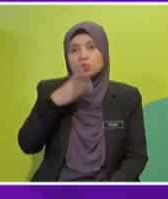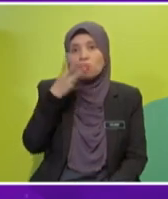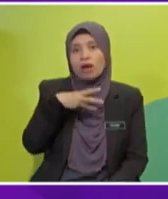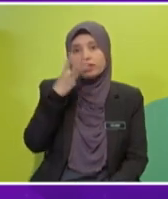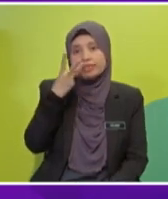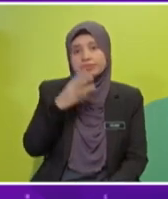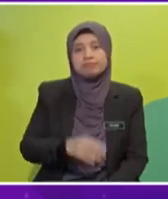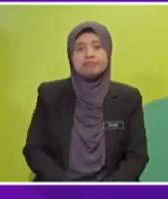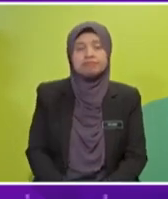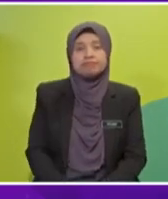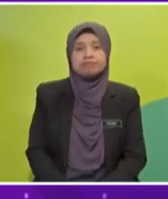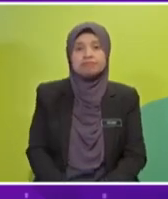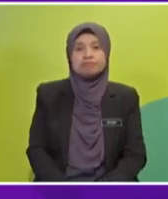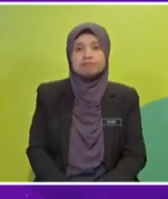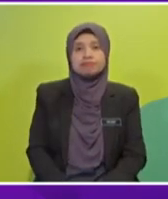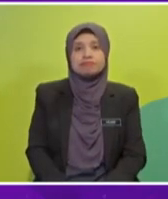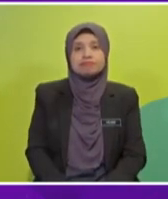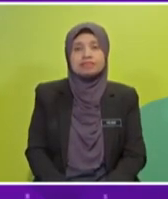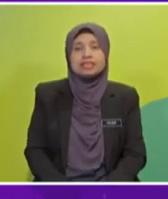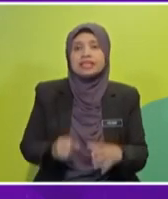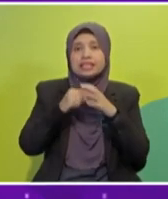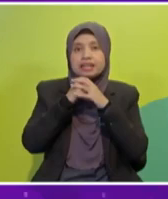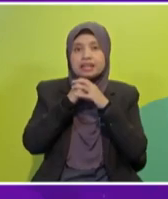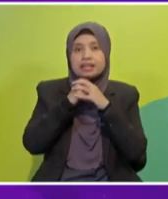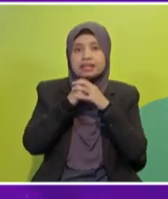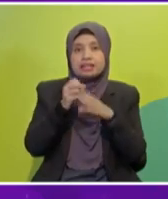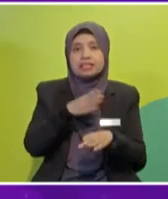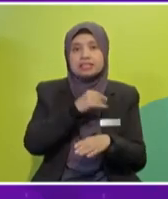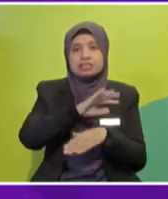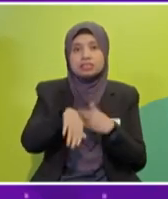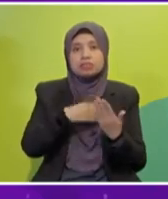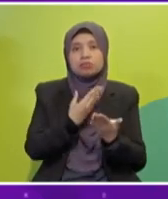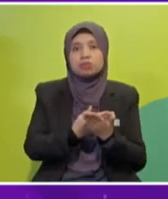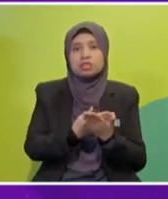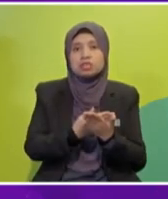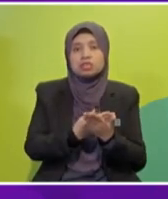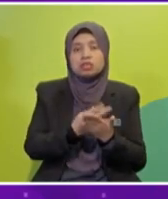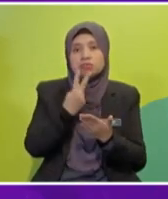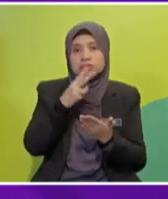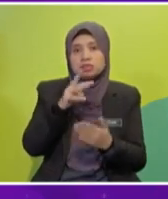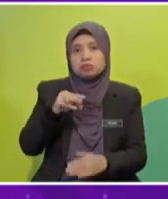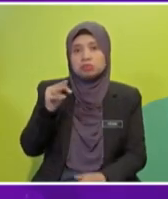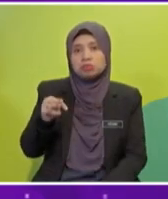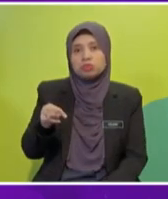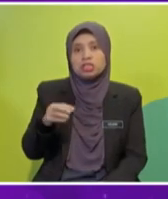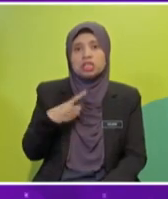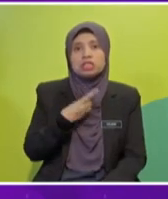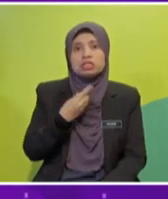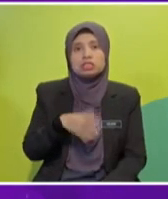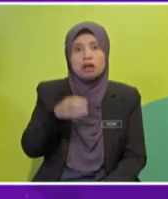sihat. Okey, okay, betul. Okey, tahniah Sufi dan semua. Nampaknya murid-murid kita dah